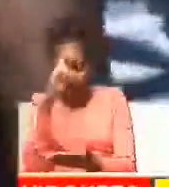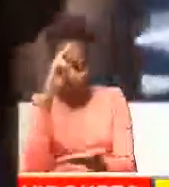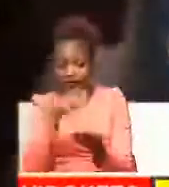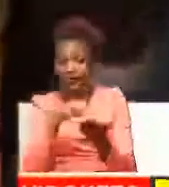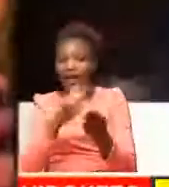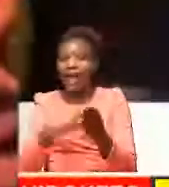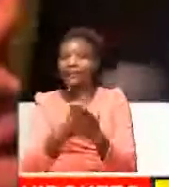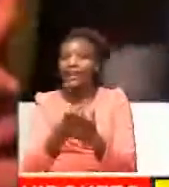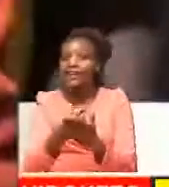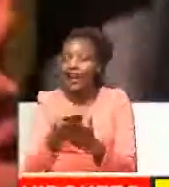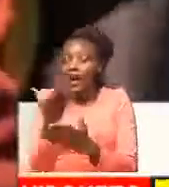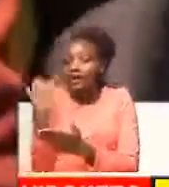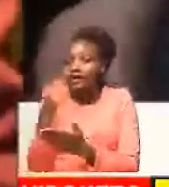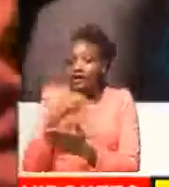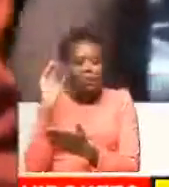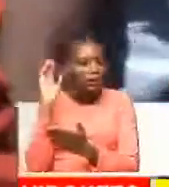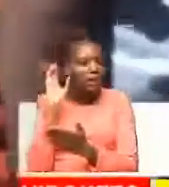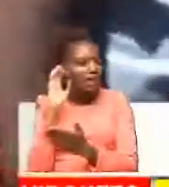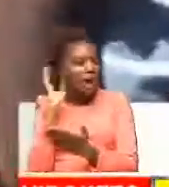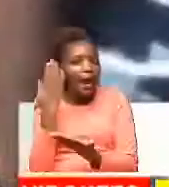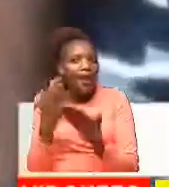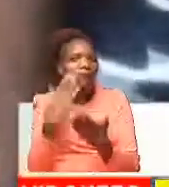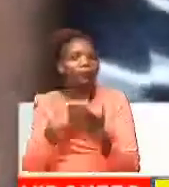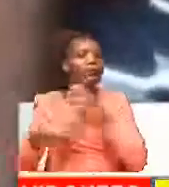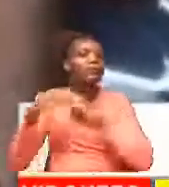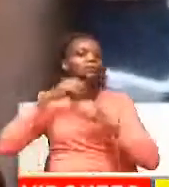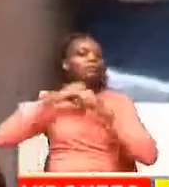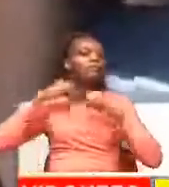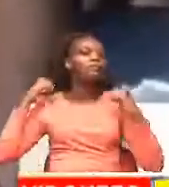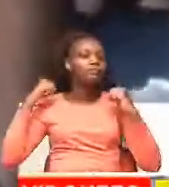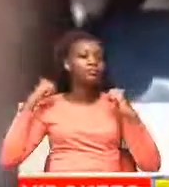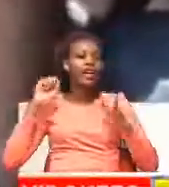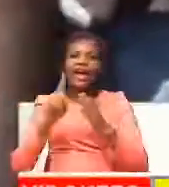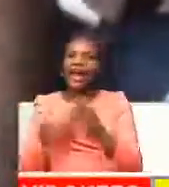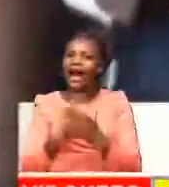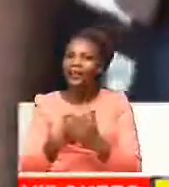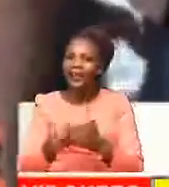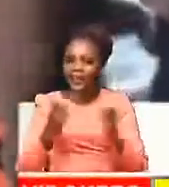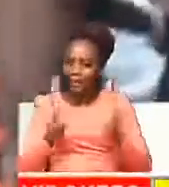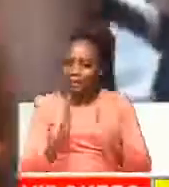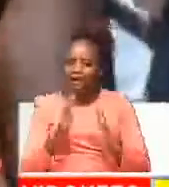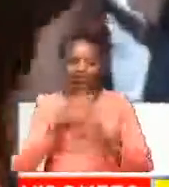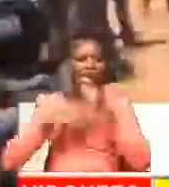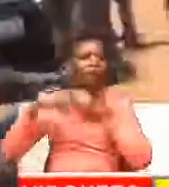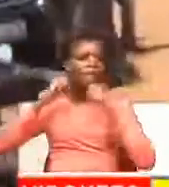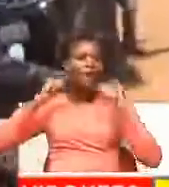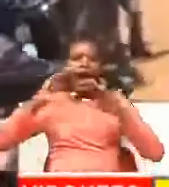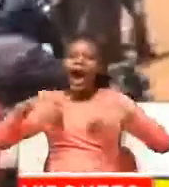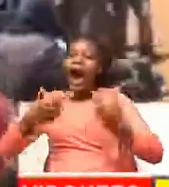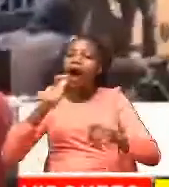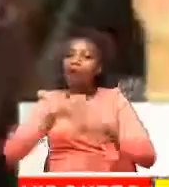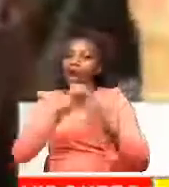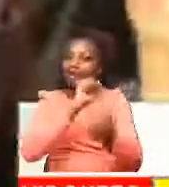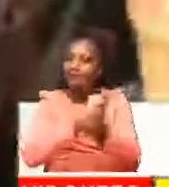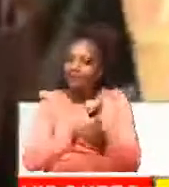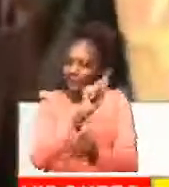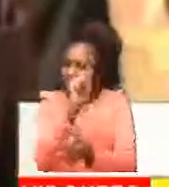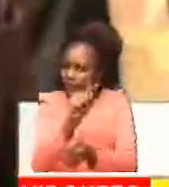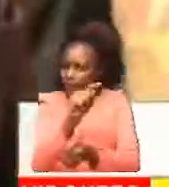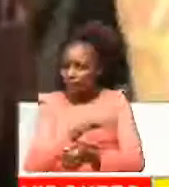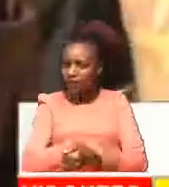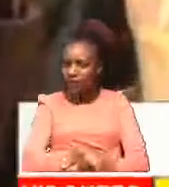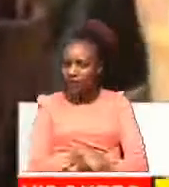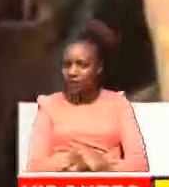kidogo tunasikia ati amejinyonga ako na leso na ako na pingo. Mtu anajinyongaje na pingo? First of